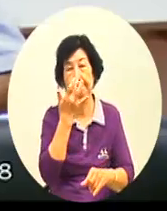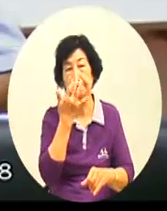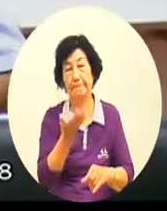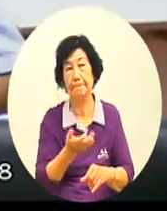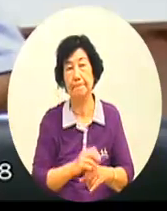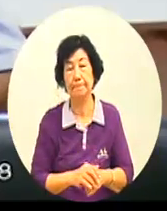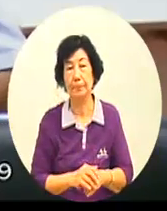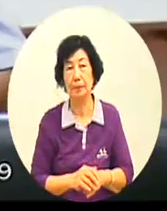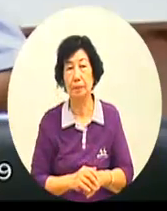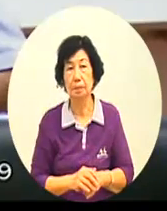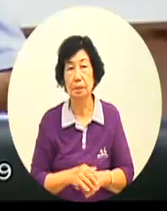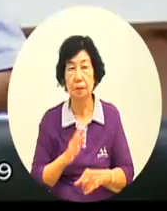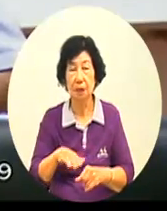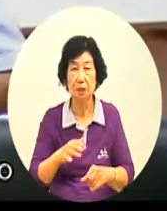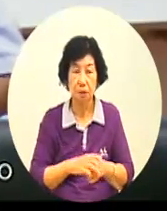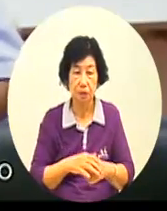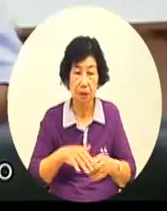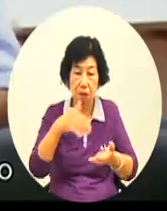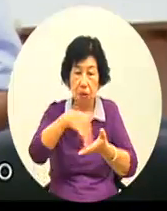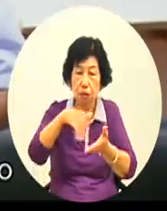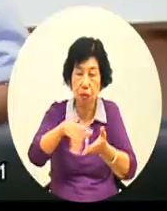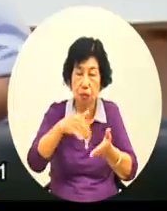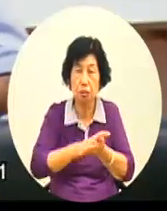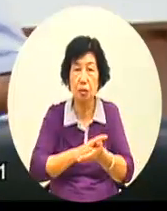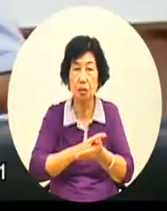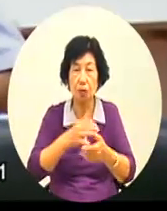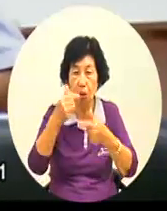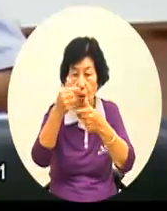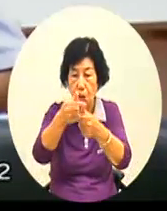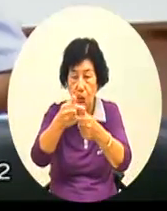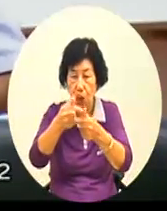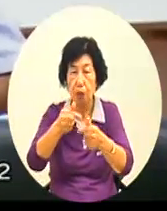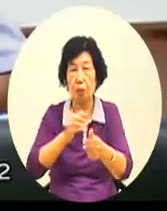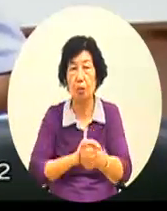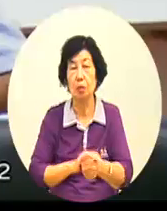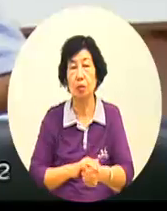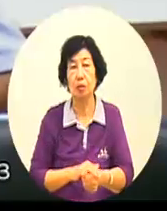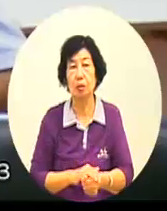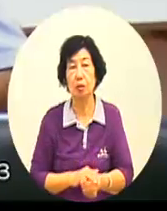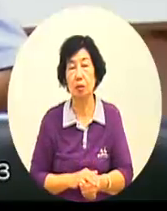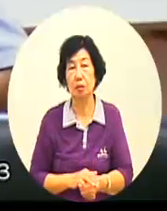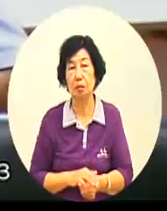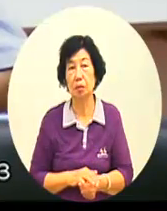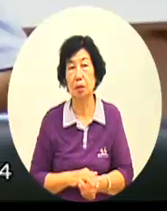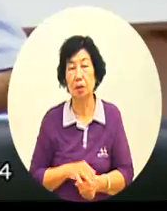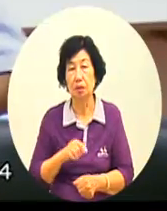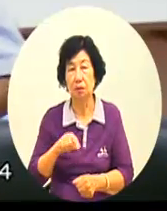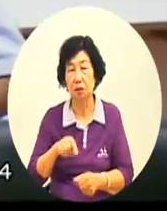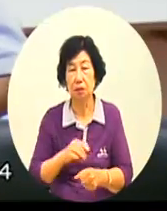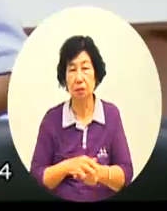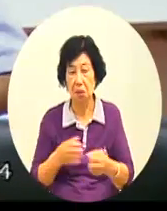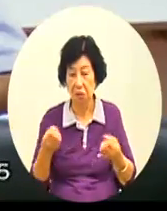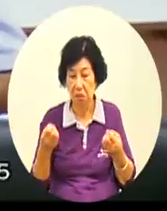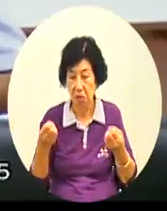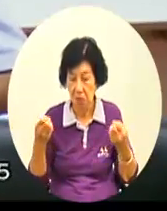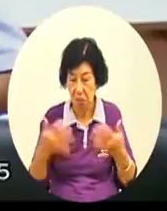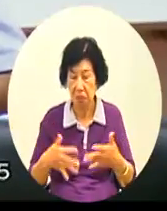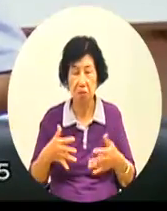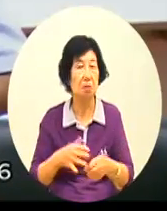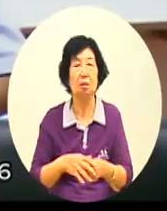要如何核销？能够假核销，就算你伟大；抓不到